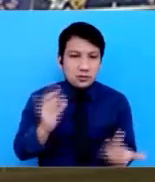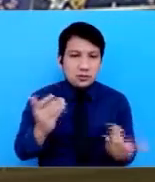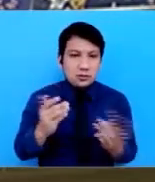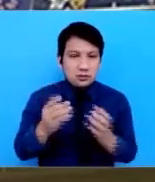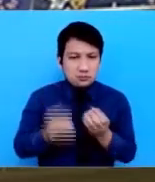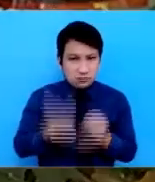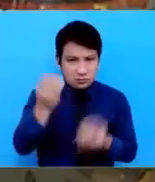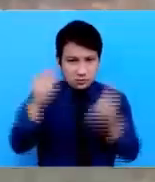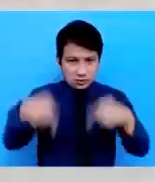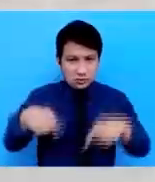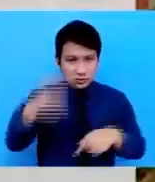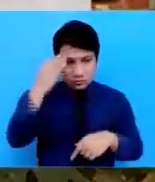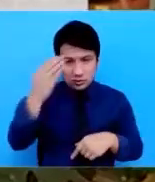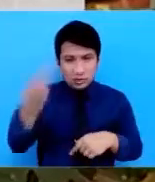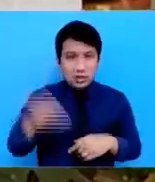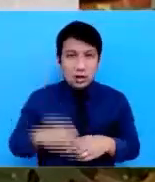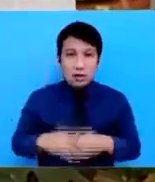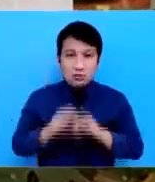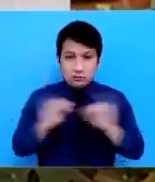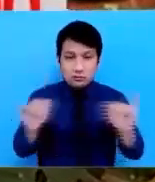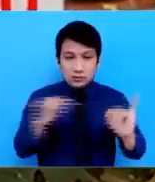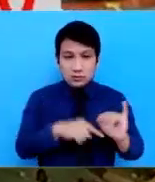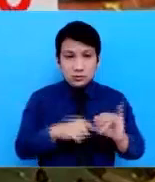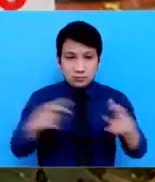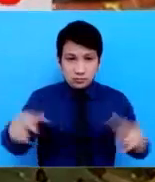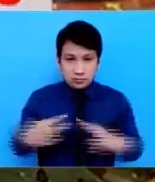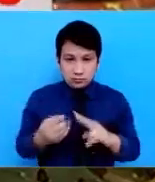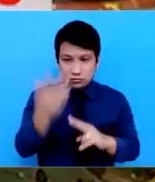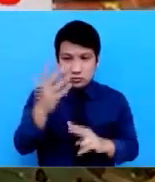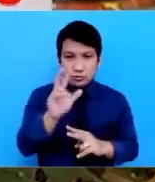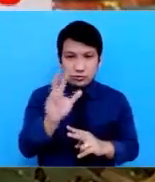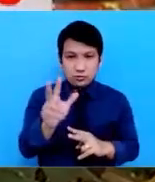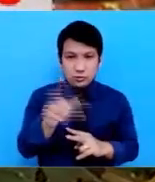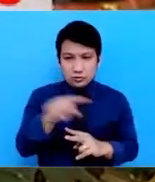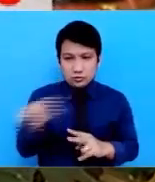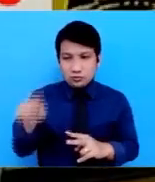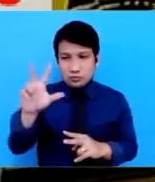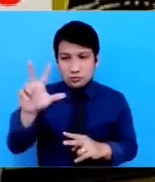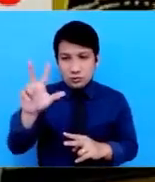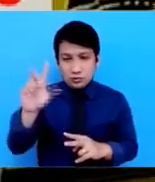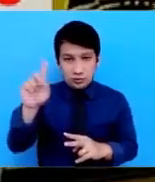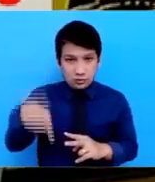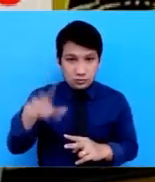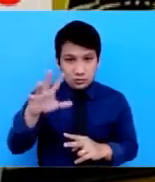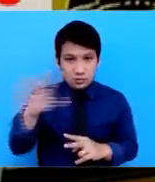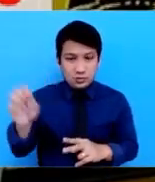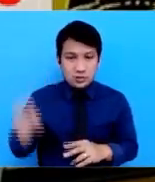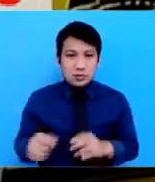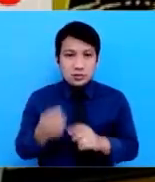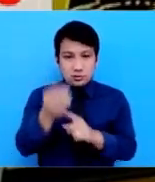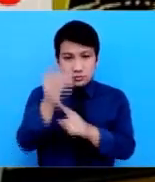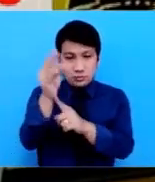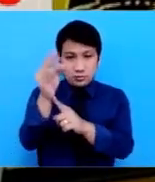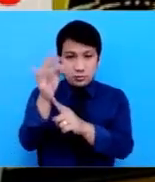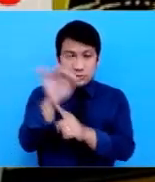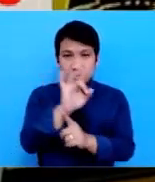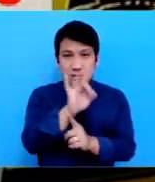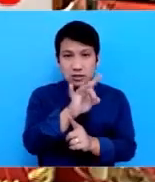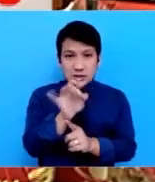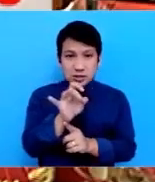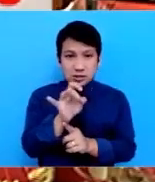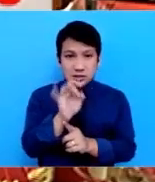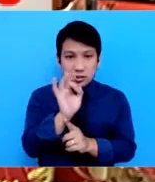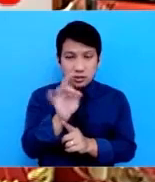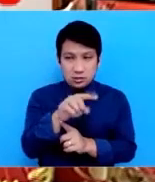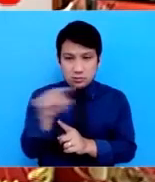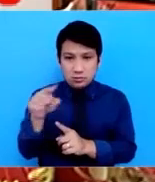sa Bukawi. Gaya na lang ng fountain na 30 hanggang 1,500 pesos, Lucy's na 80 hanggang 400 pesos,